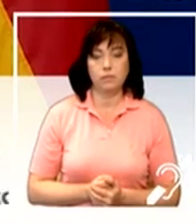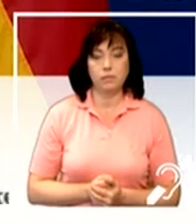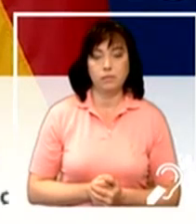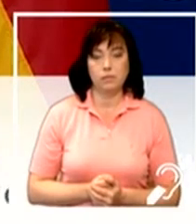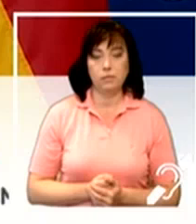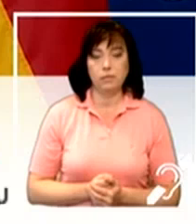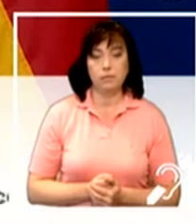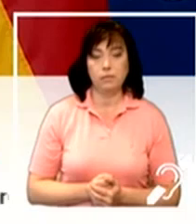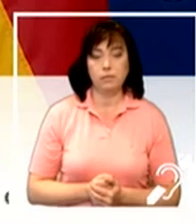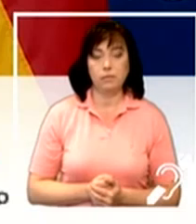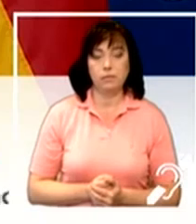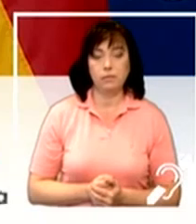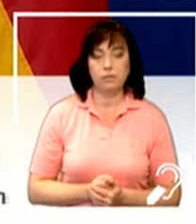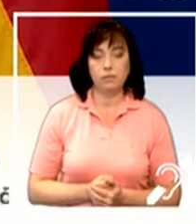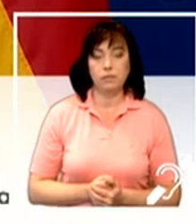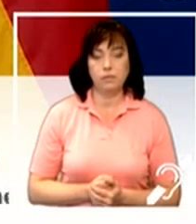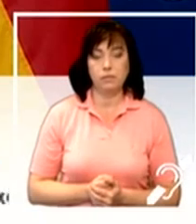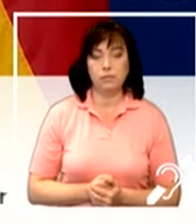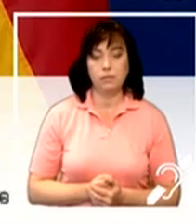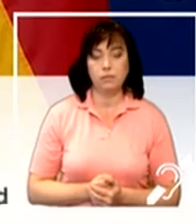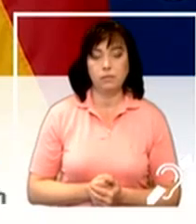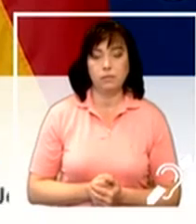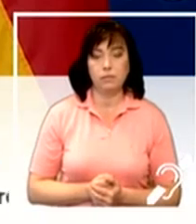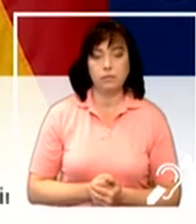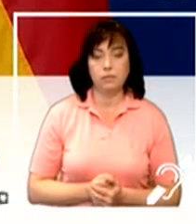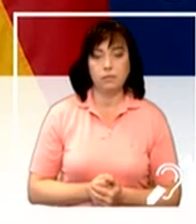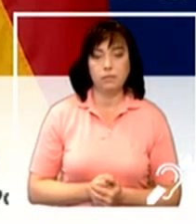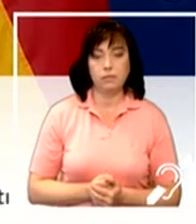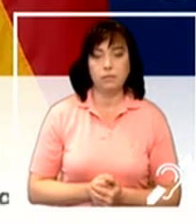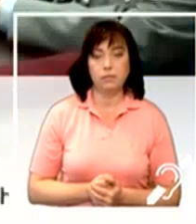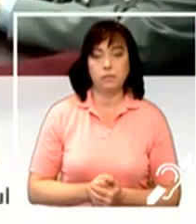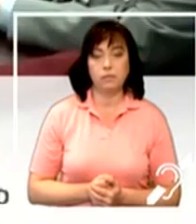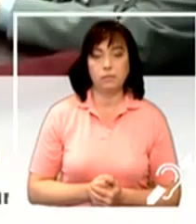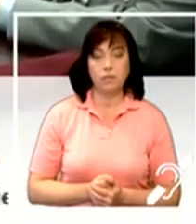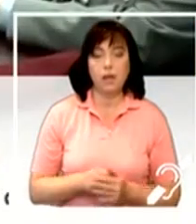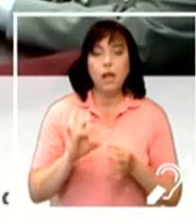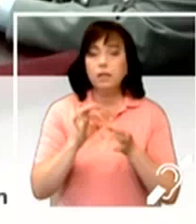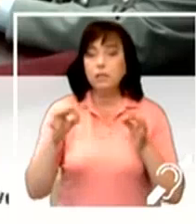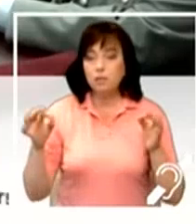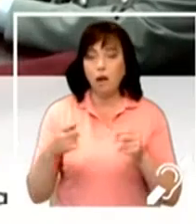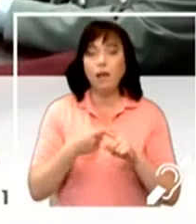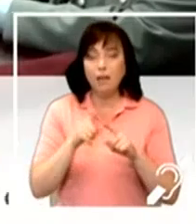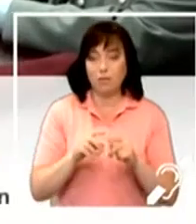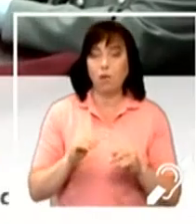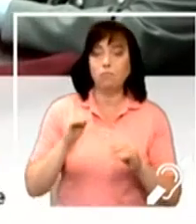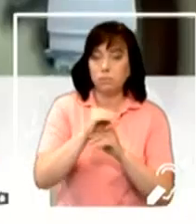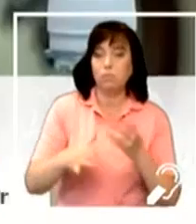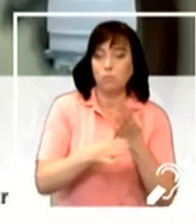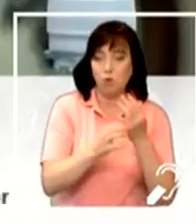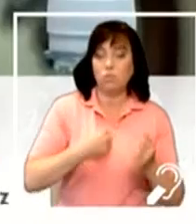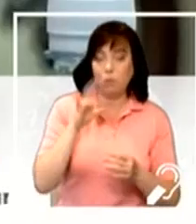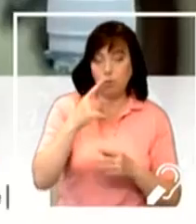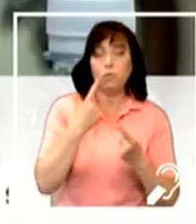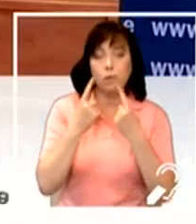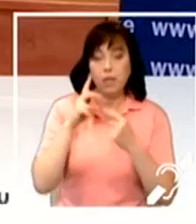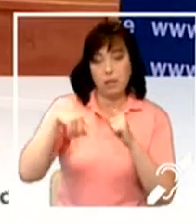noch nicht besprechen möchte. Das ist auch militärstrategisch nicht sinnvoll, aber Sie können sich... Detaliile dotării militare vor fi discutate